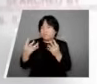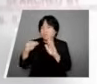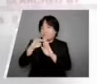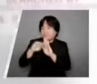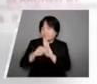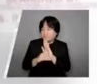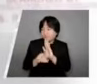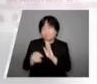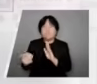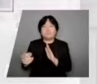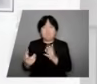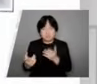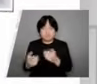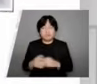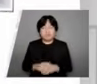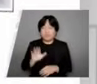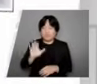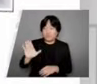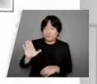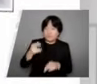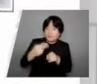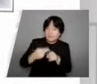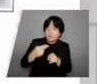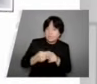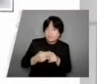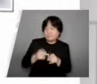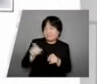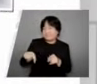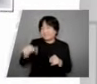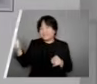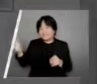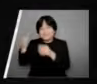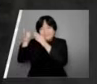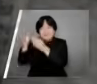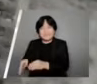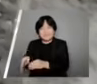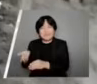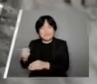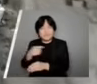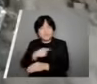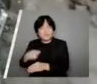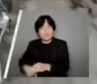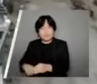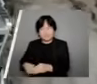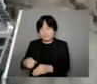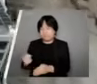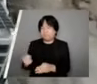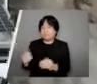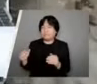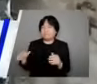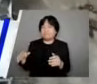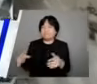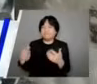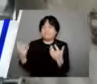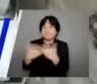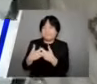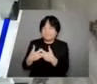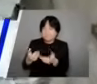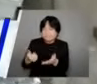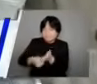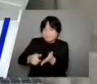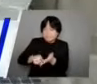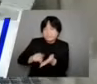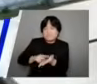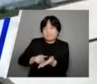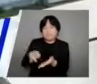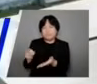si Guo Waping. Pero bago pa maangkat ang isyo tungkol sa pagkatao ni Guo, unang naungkat sa pagdinig ng Senado ang pagkakaugnay